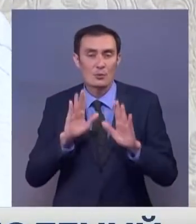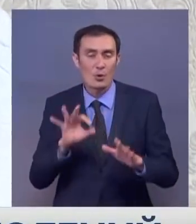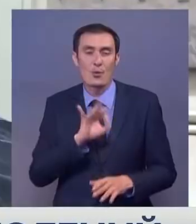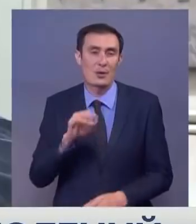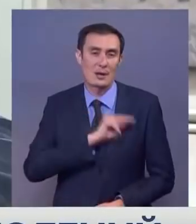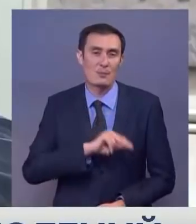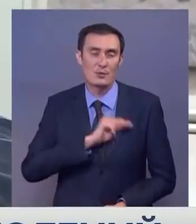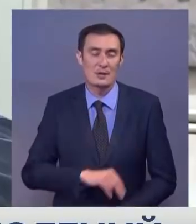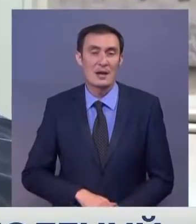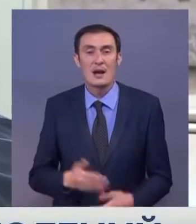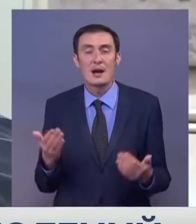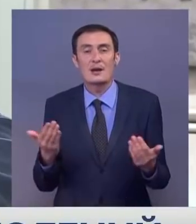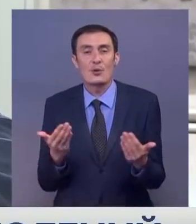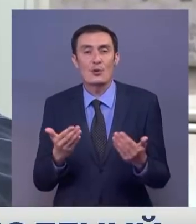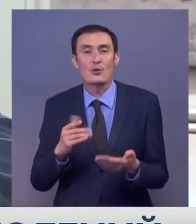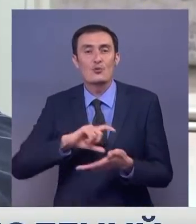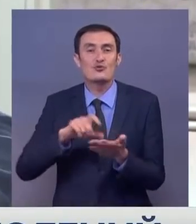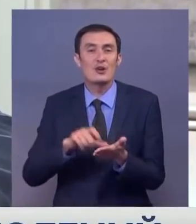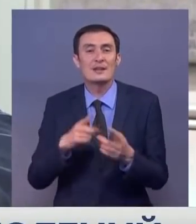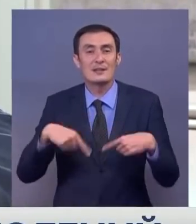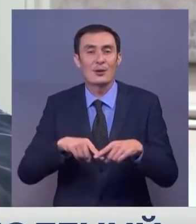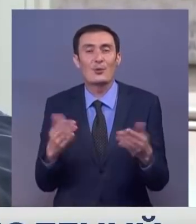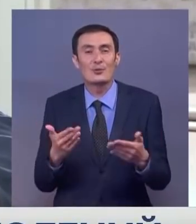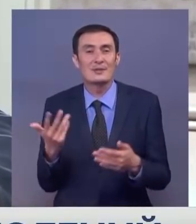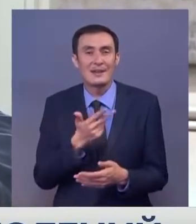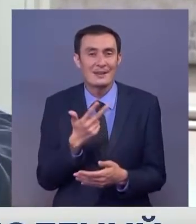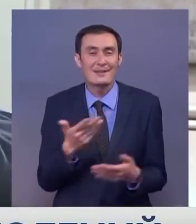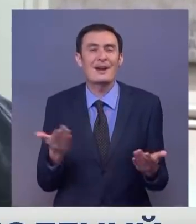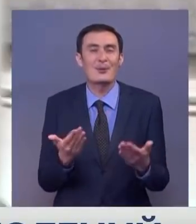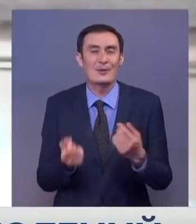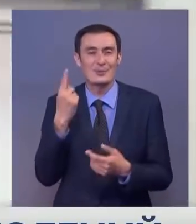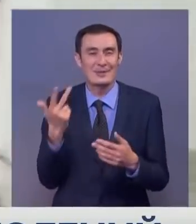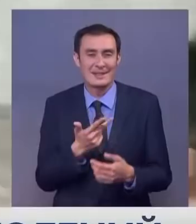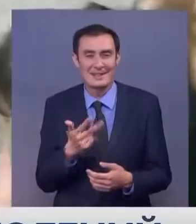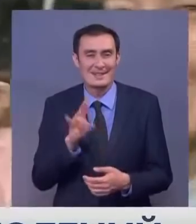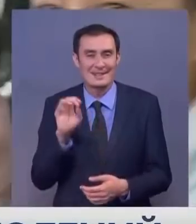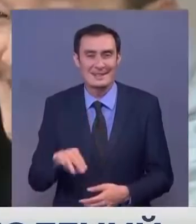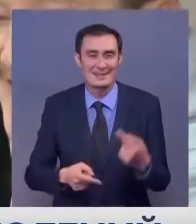шахте. Какой участок лучше? Какой третий?